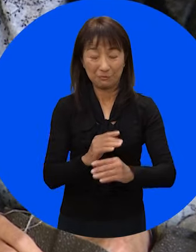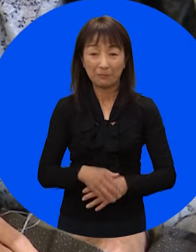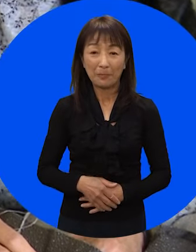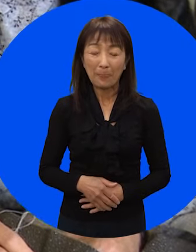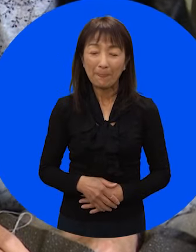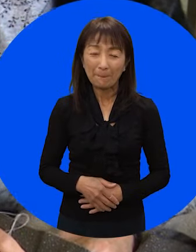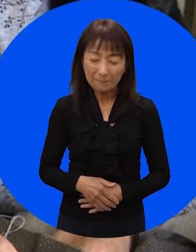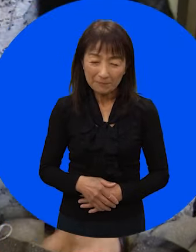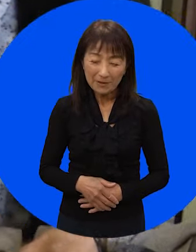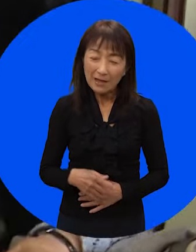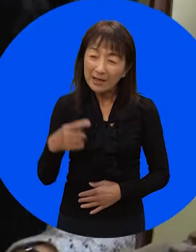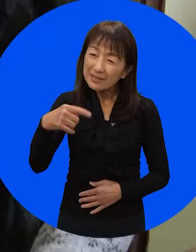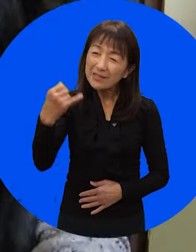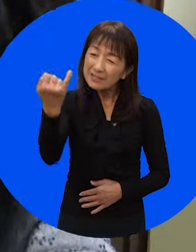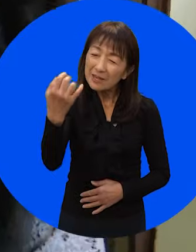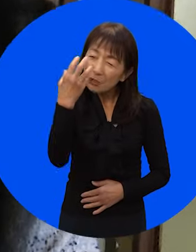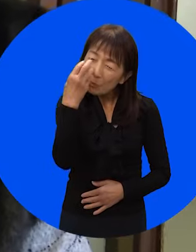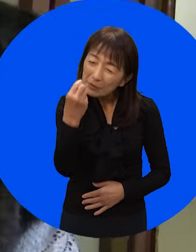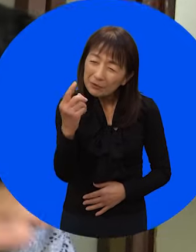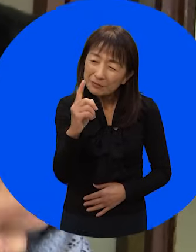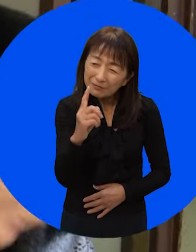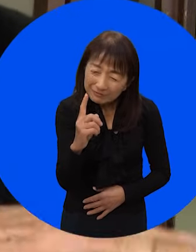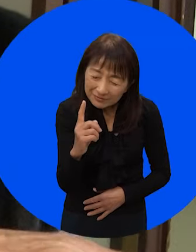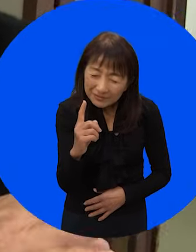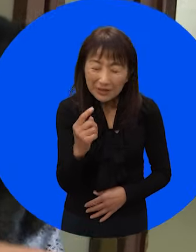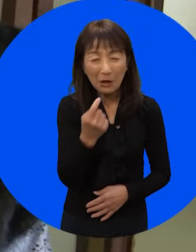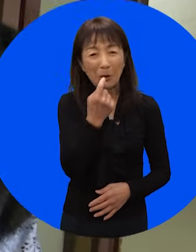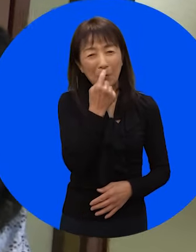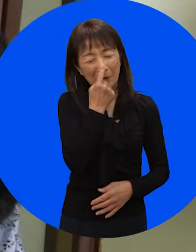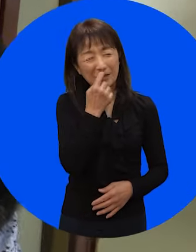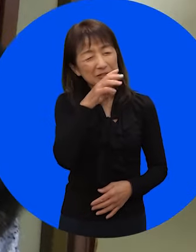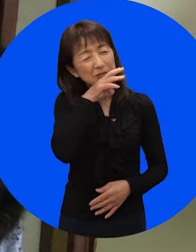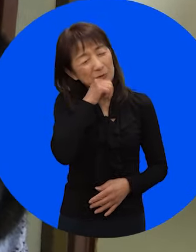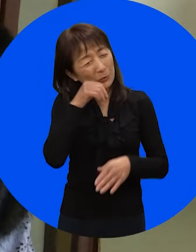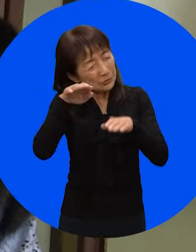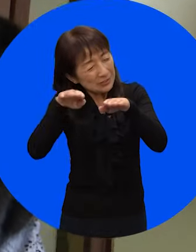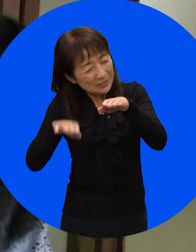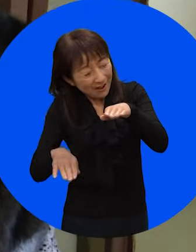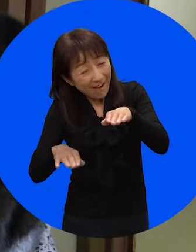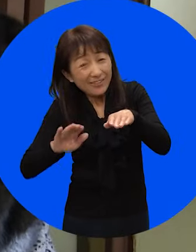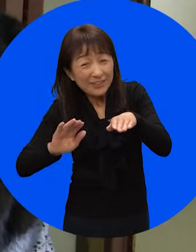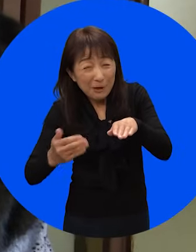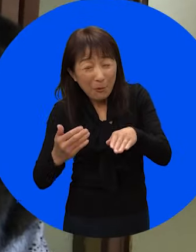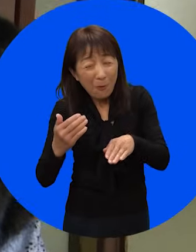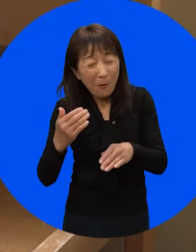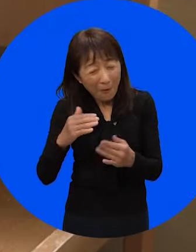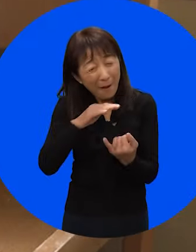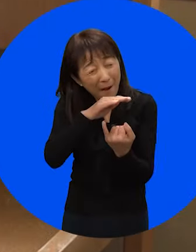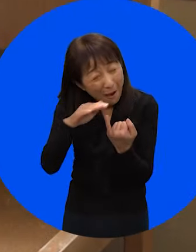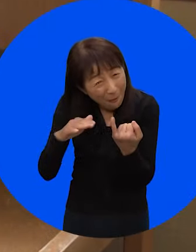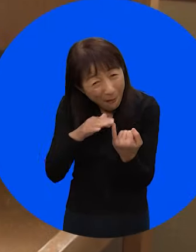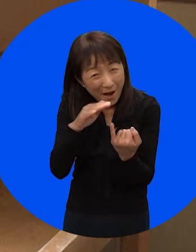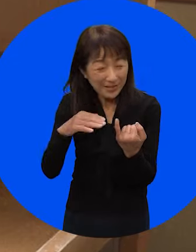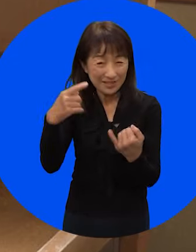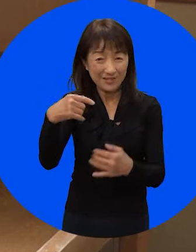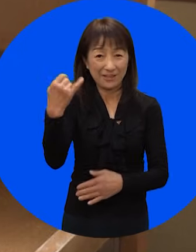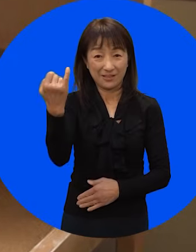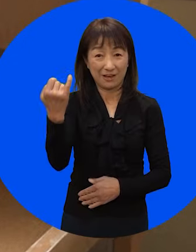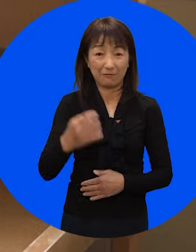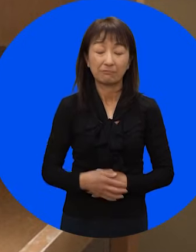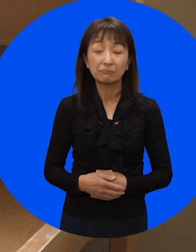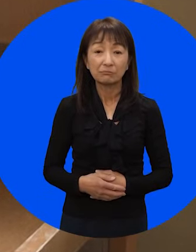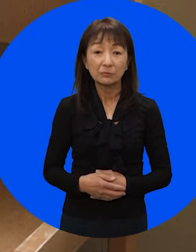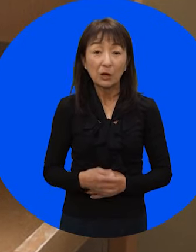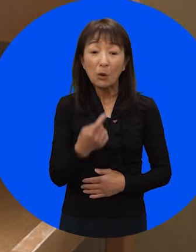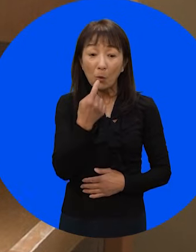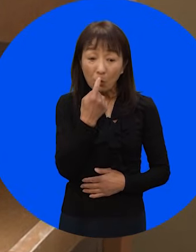どんな先生なんですか？ 私よりだいぶ年下ですけど、すごく可愛らしい。 私に合わせた